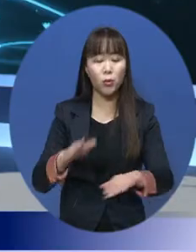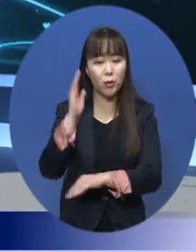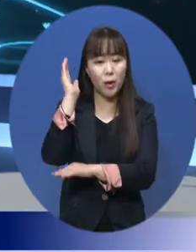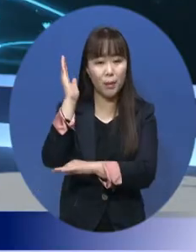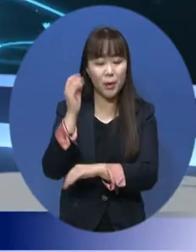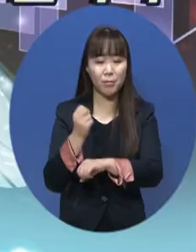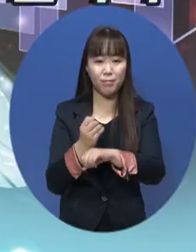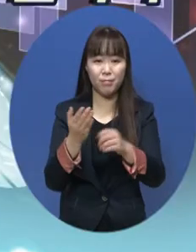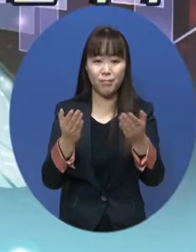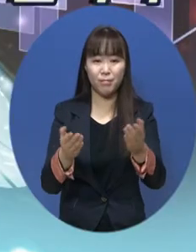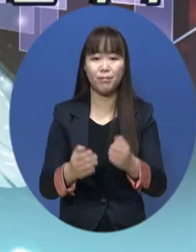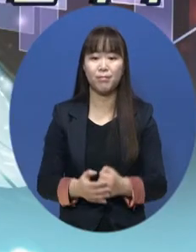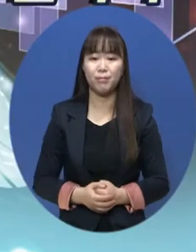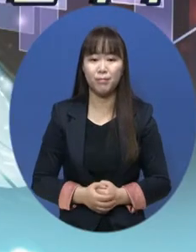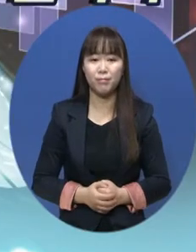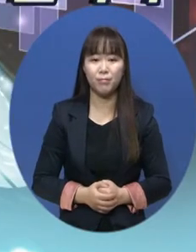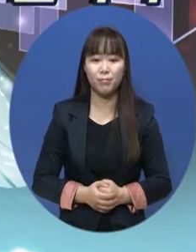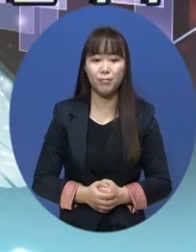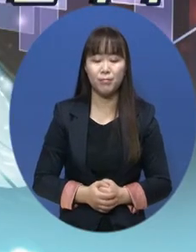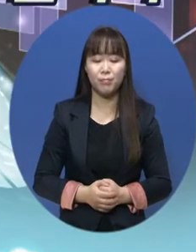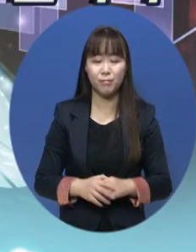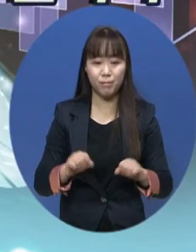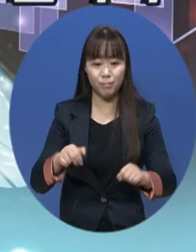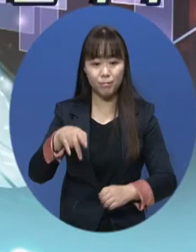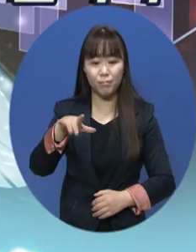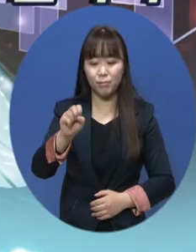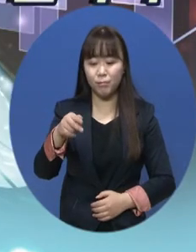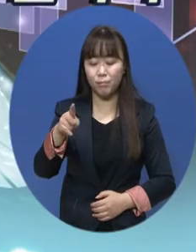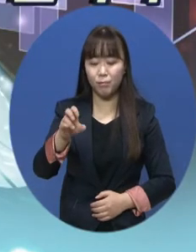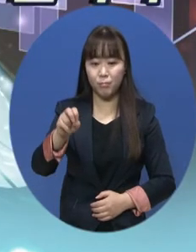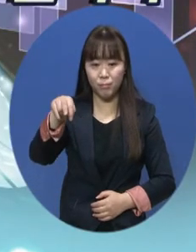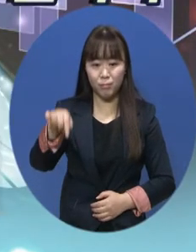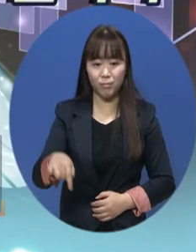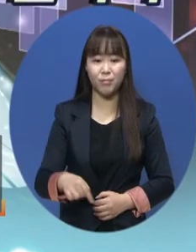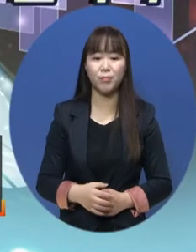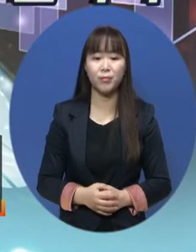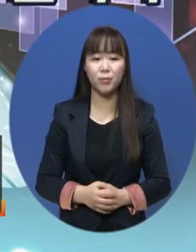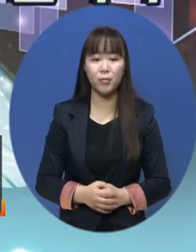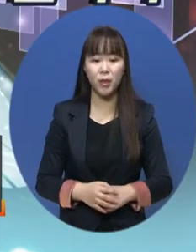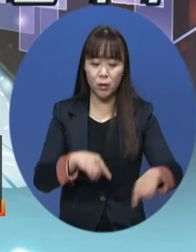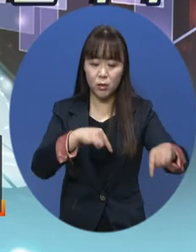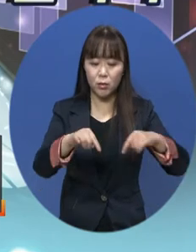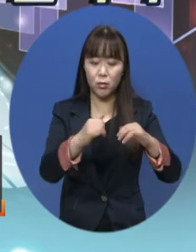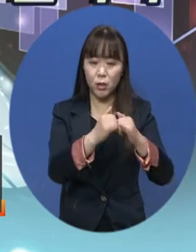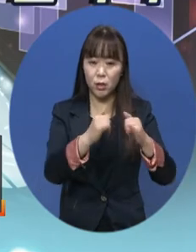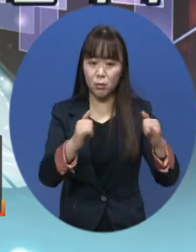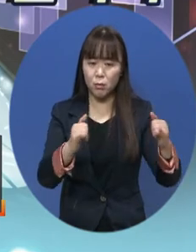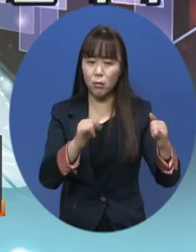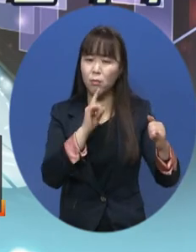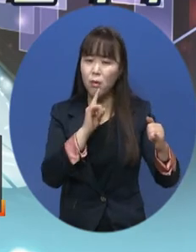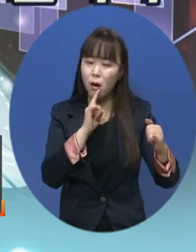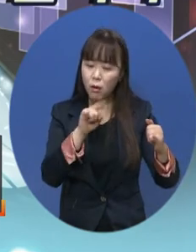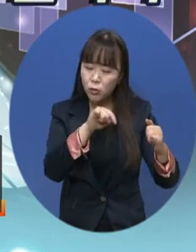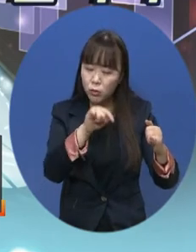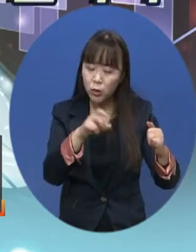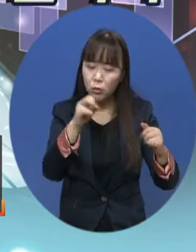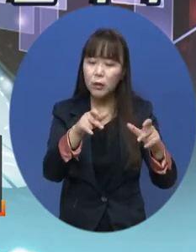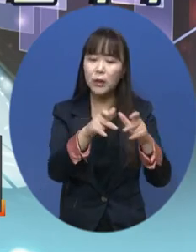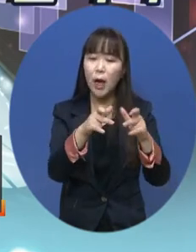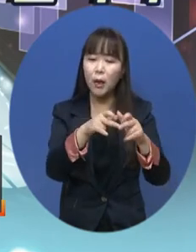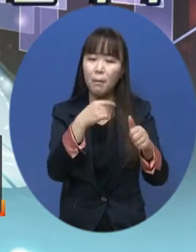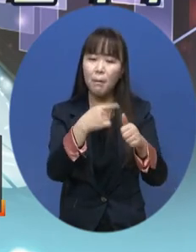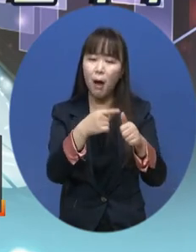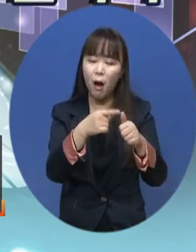한마디입니다. 오늘도 한마디 정경수입니다. 정치인들 입에서 또 장애인